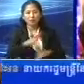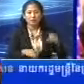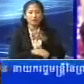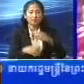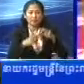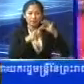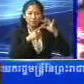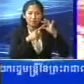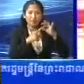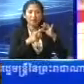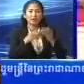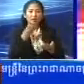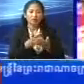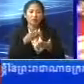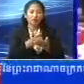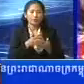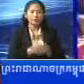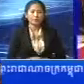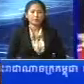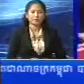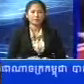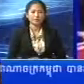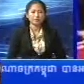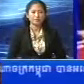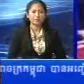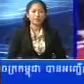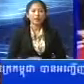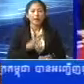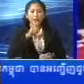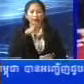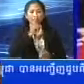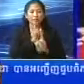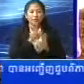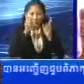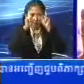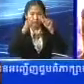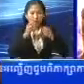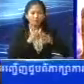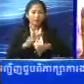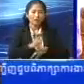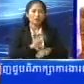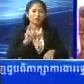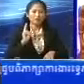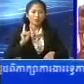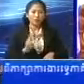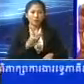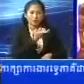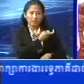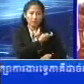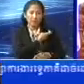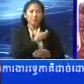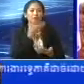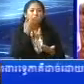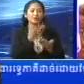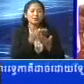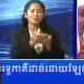ពិសេសលើផ្នែកហិរញ្ញវត្ថុតែម្ដងមានប្រសាសន៍ឆ្លើយតបអាយុដំបណ្ឌិតអិតសំហេញបានកោតសរសើរនឹងវិដំឡៃខ្ព